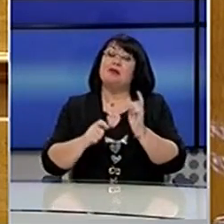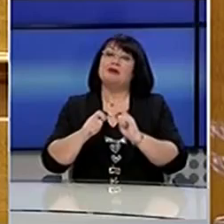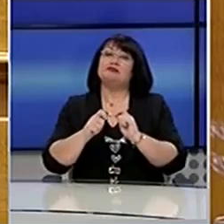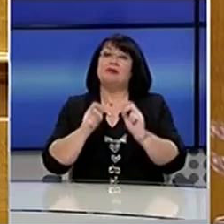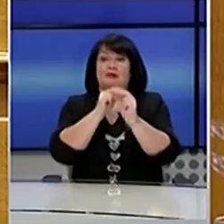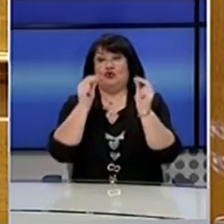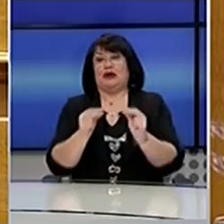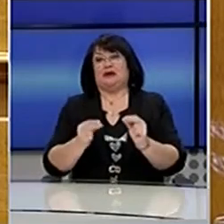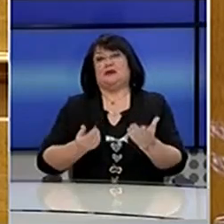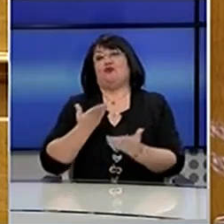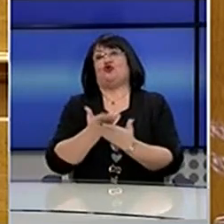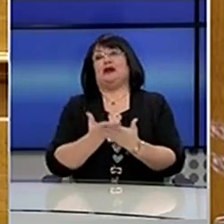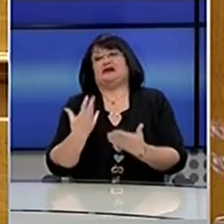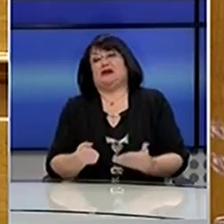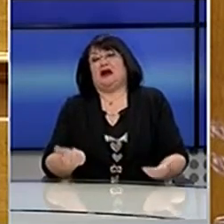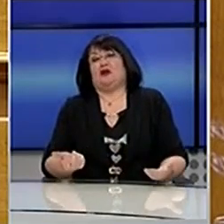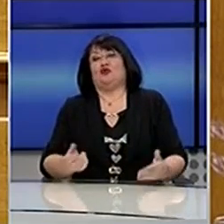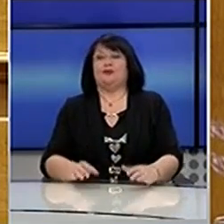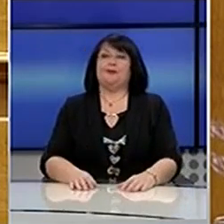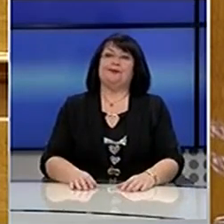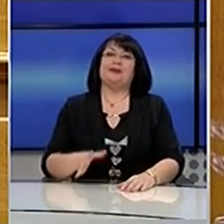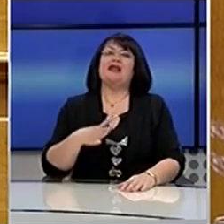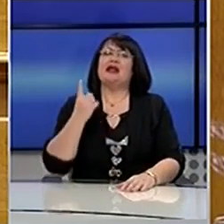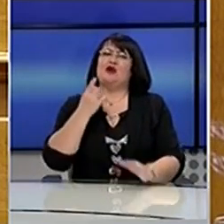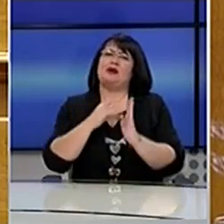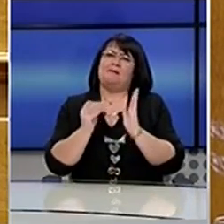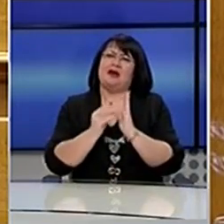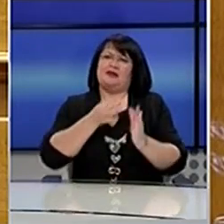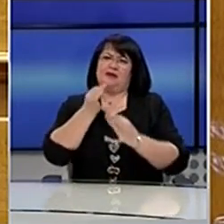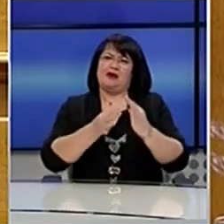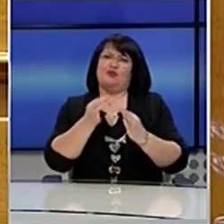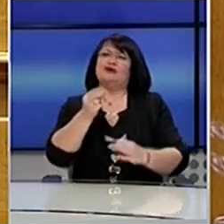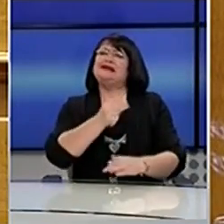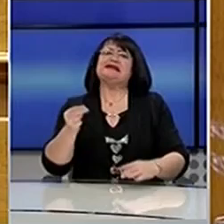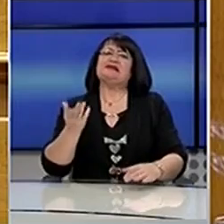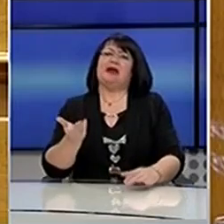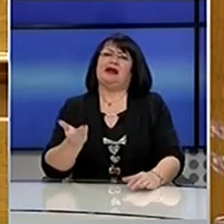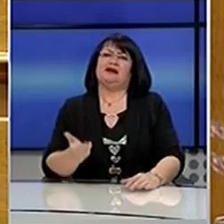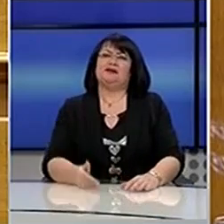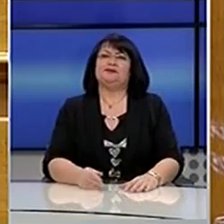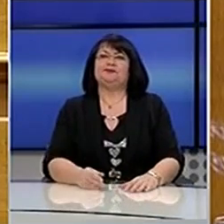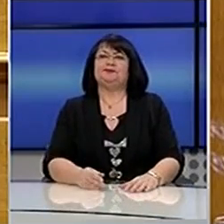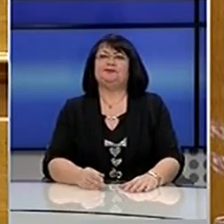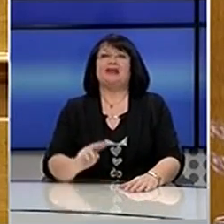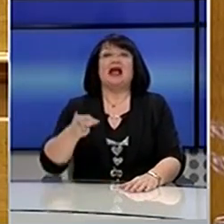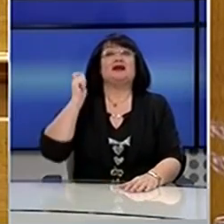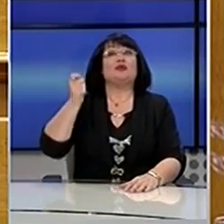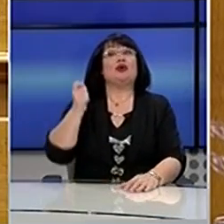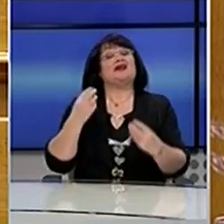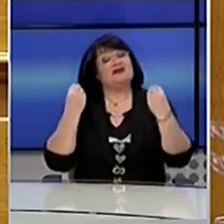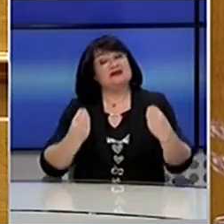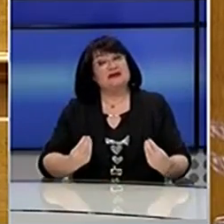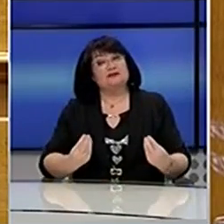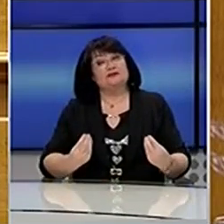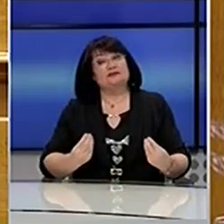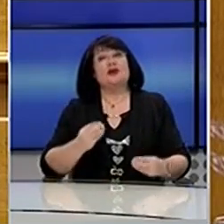και από ουσιαστικές προτάσεις. Και θέλω να δώσω ένα παράδειγμα του τι σημαίνει επικοδομητική αντιπολίτευση από μια χώρα που σας